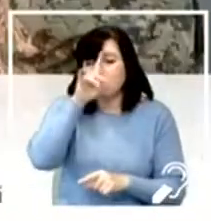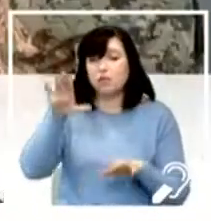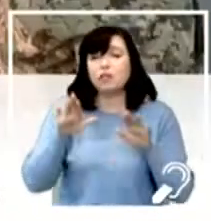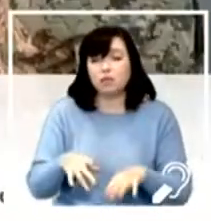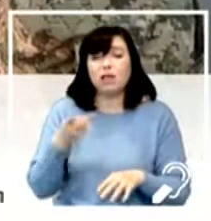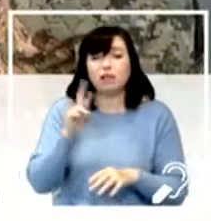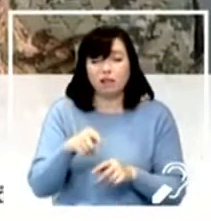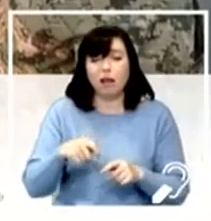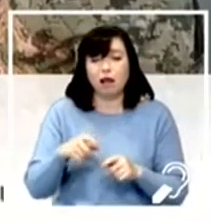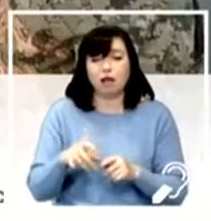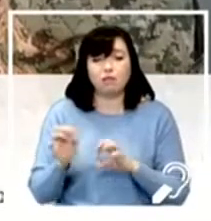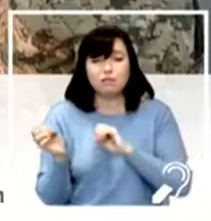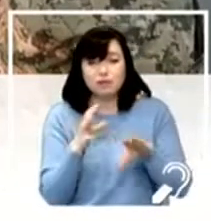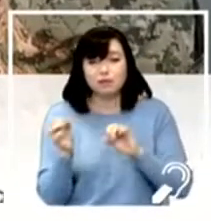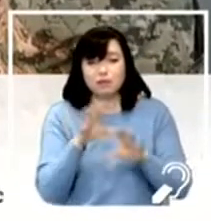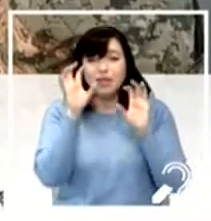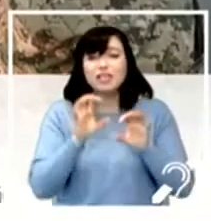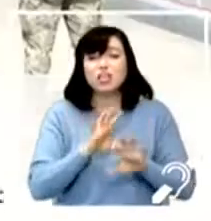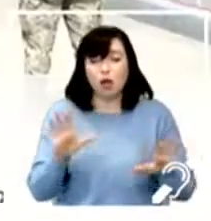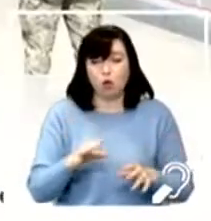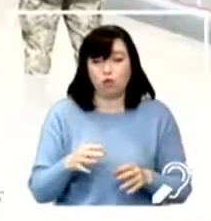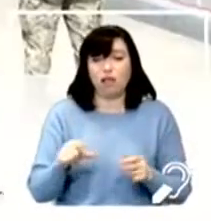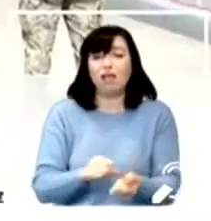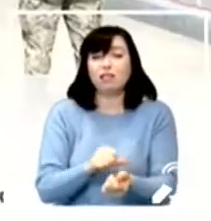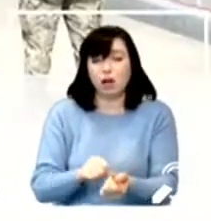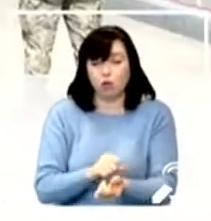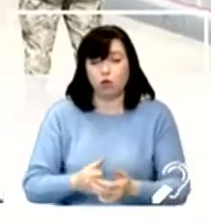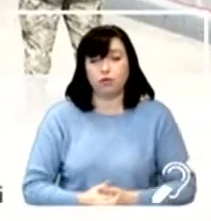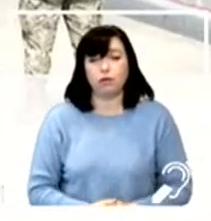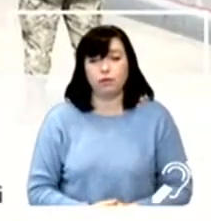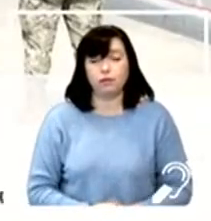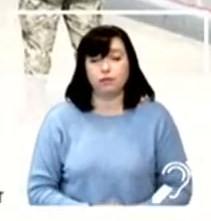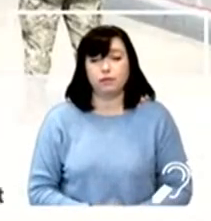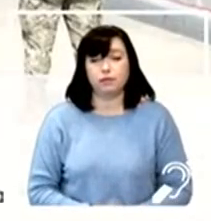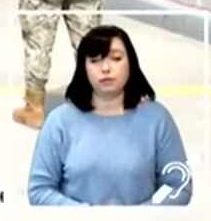pentru traficul de droguri din acest stat nord-american.